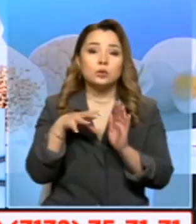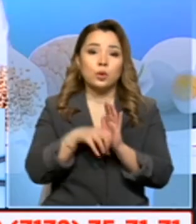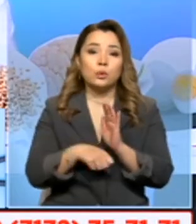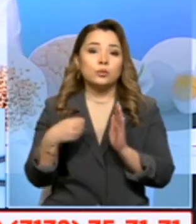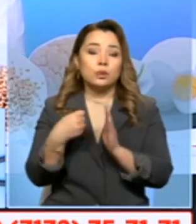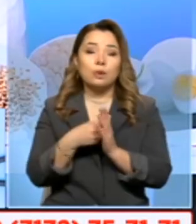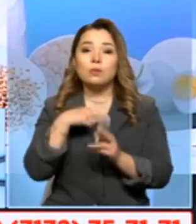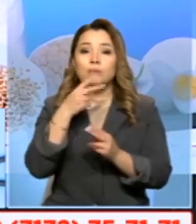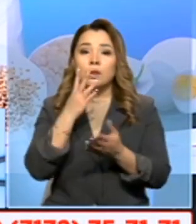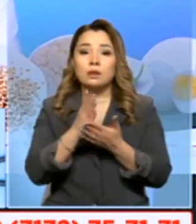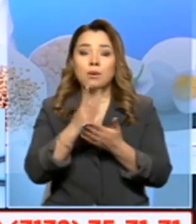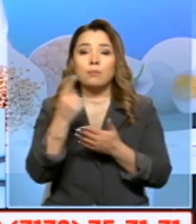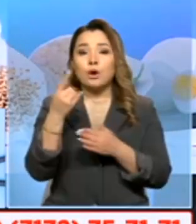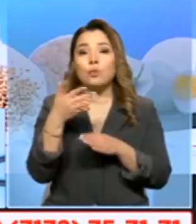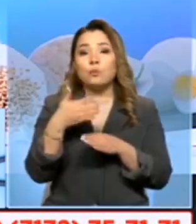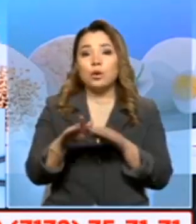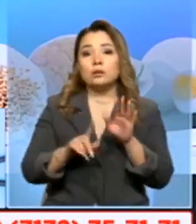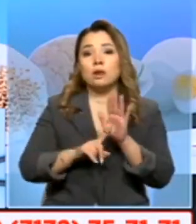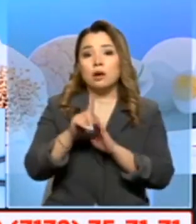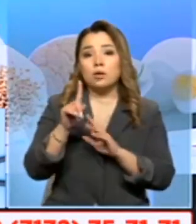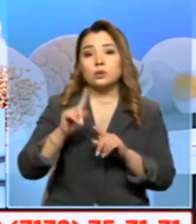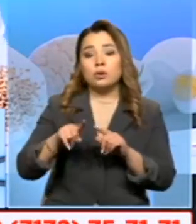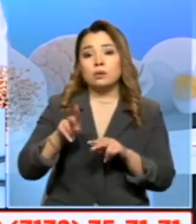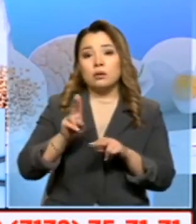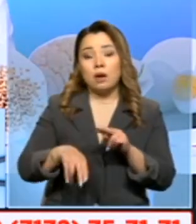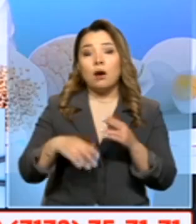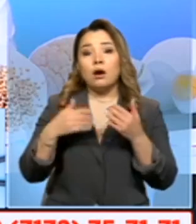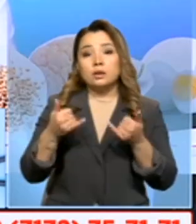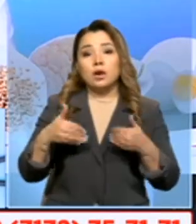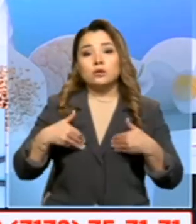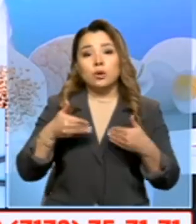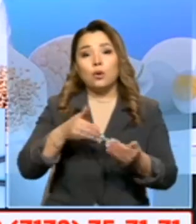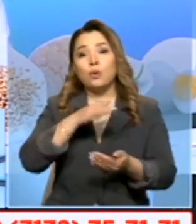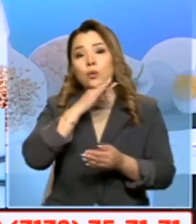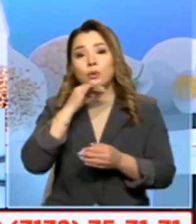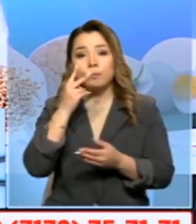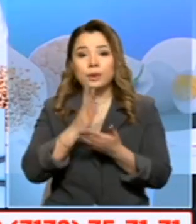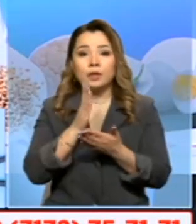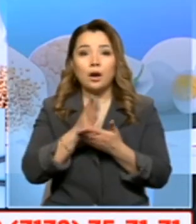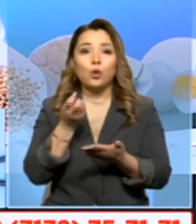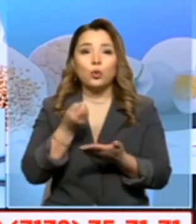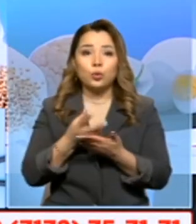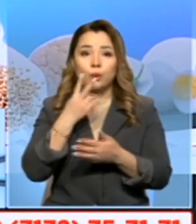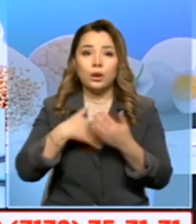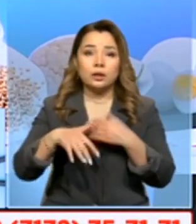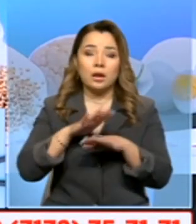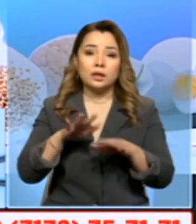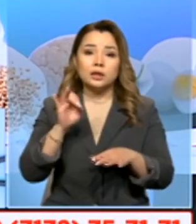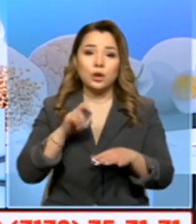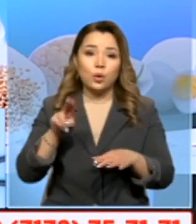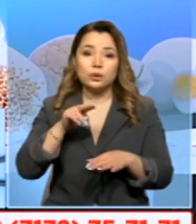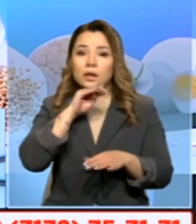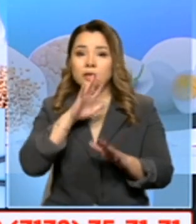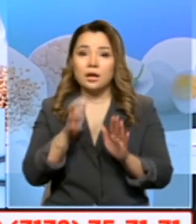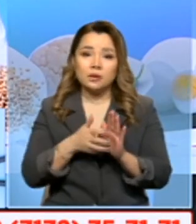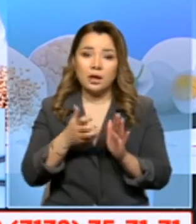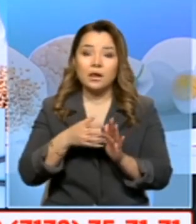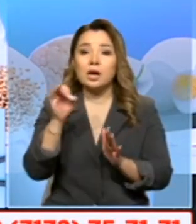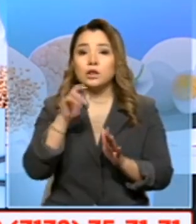дейін көріңіз, өйткені бірінші бөлім енді ғана аяқталады, кеңестер өте көп, сондықтан құрметті көрермендер, йод